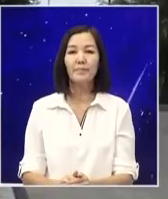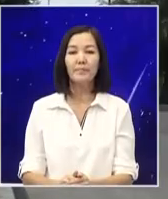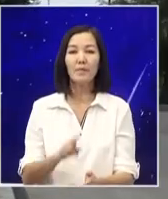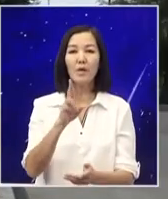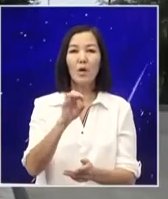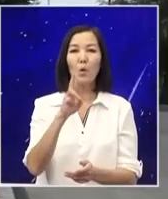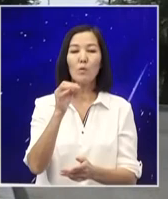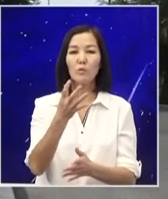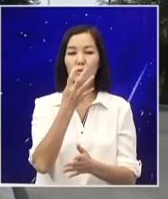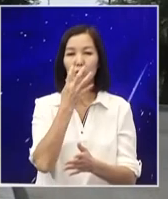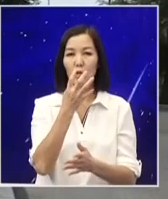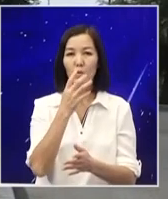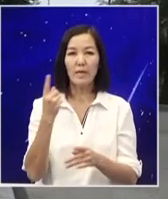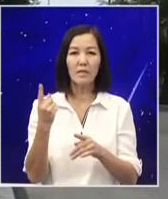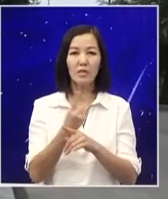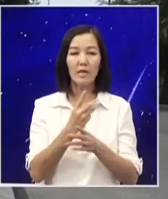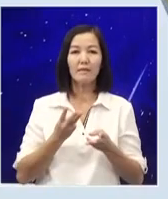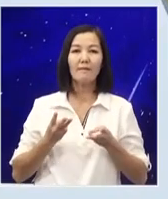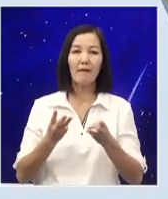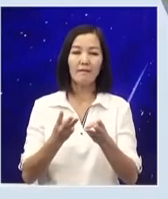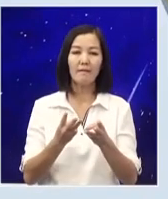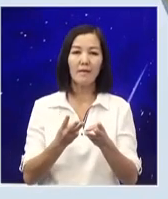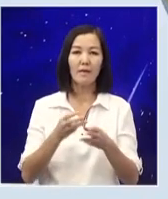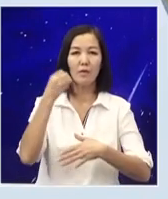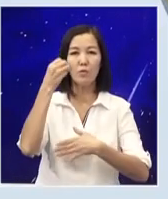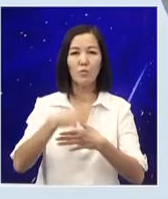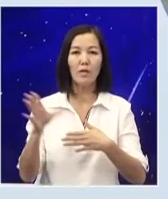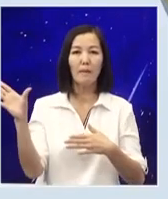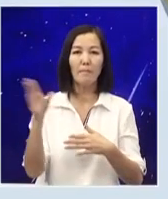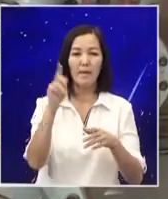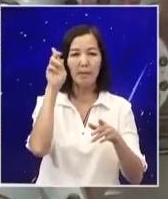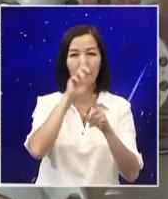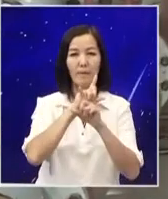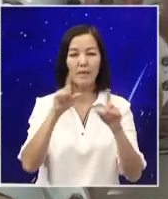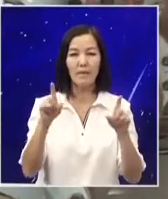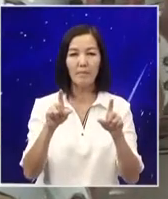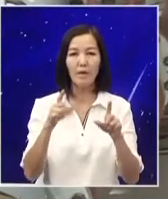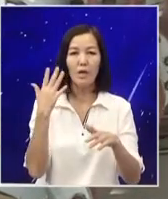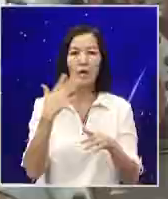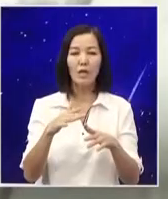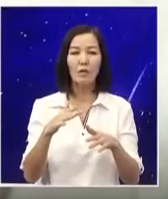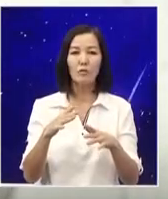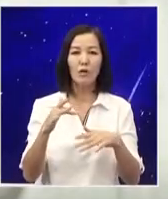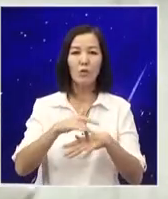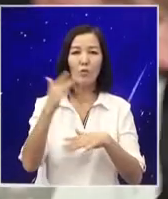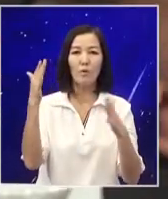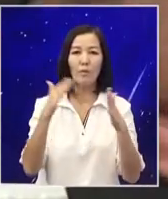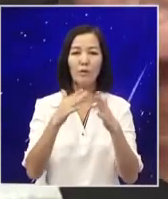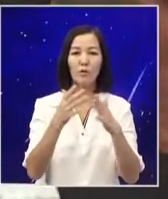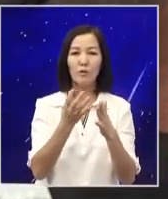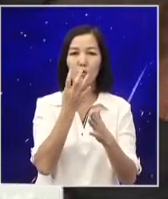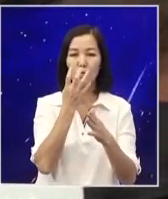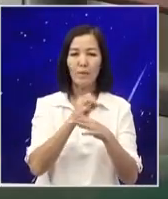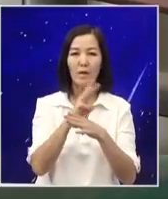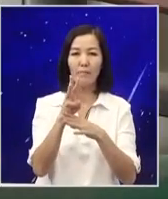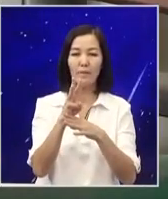Көксу жылу елді мекендегі жалғыз қазандық. Ол аудан орталығындағы барлық мемлекеттік мекемелермен 50-ге жуық көп қабатты тұрғын үйді жылумен